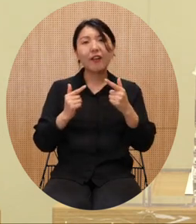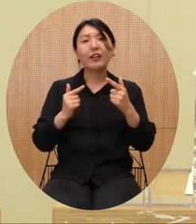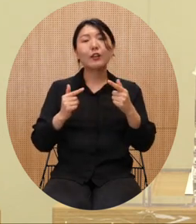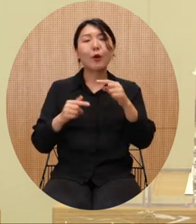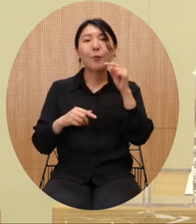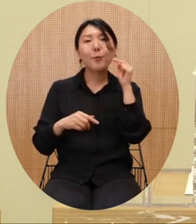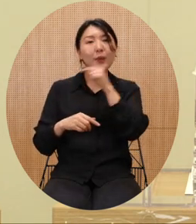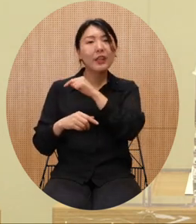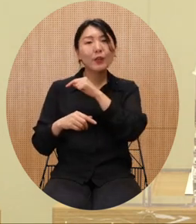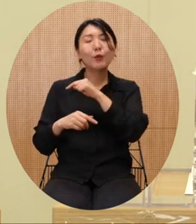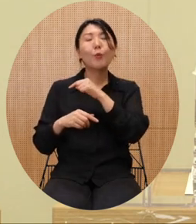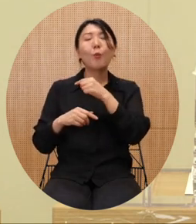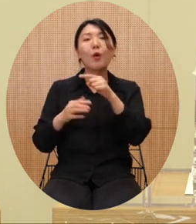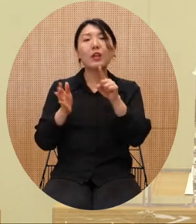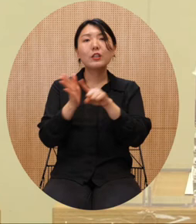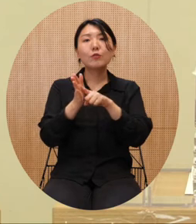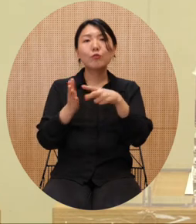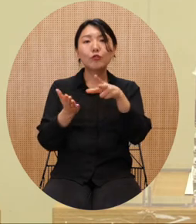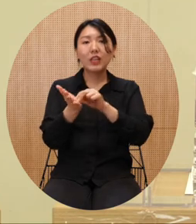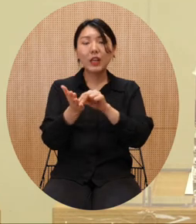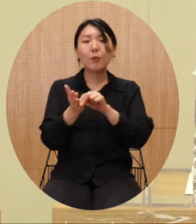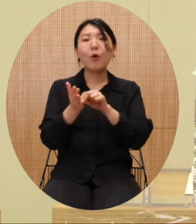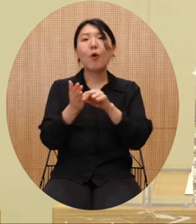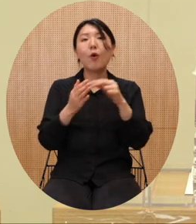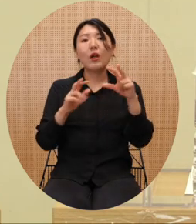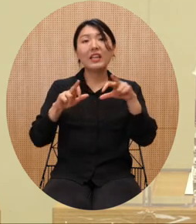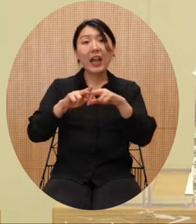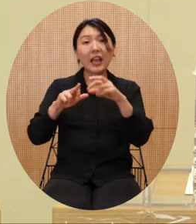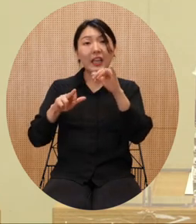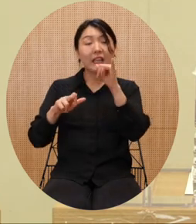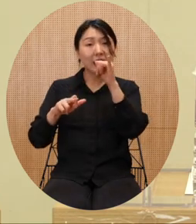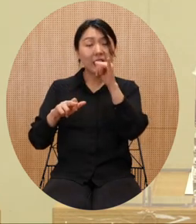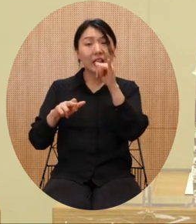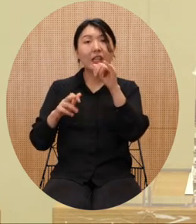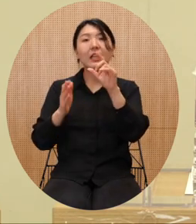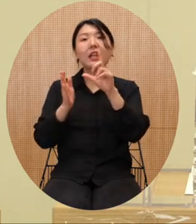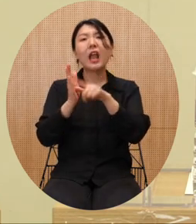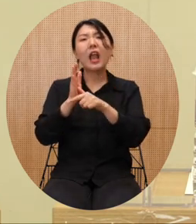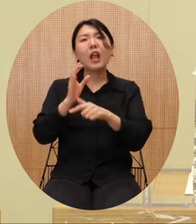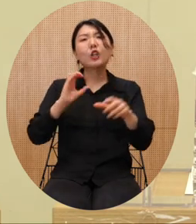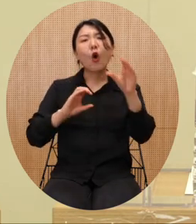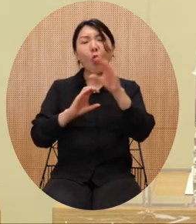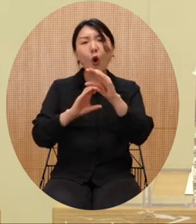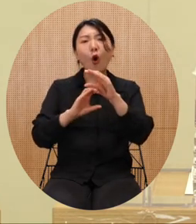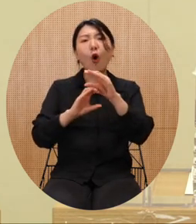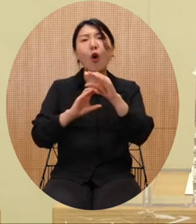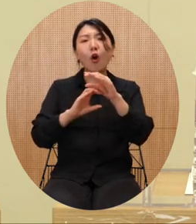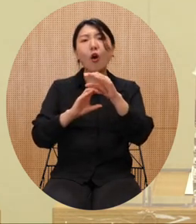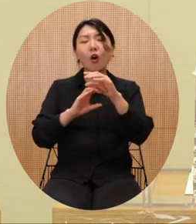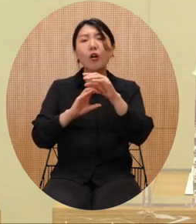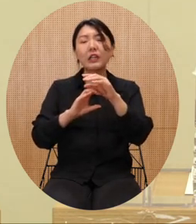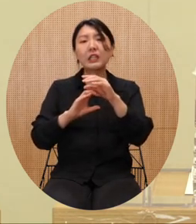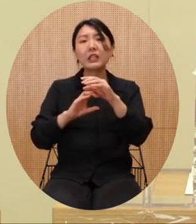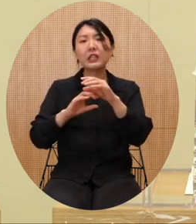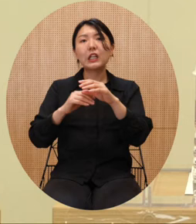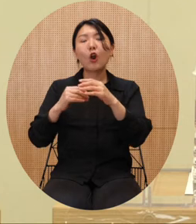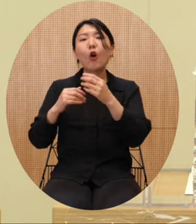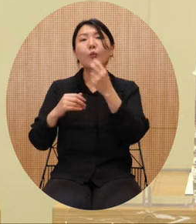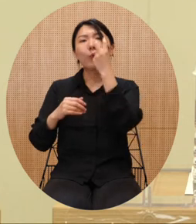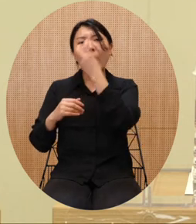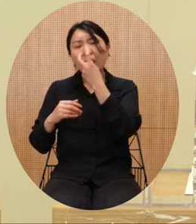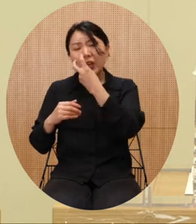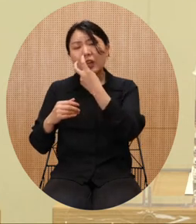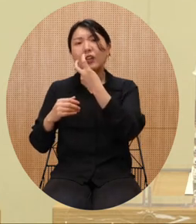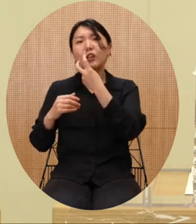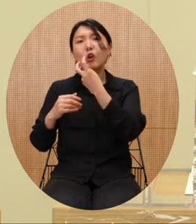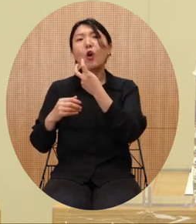때문에 부채 등의 신용 문제가 있거나 신체적 정신적 장애가 있는 가구원이 있는 가구의 경우에는 특히 더 사례 관리를 통해서